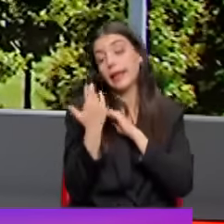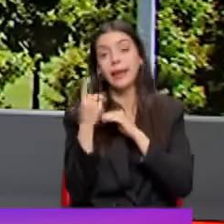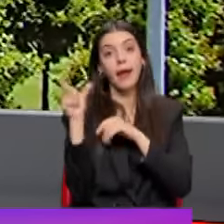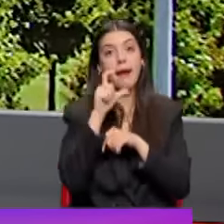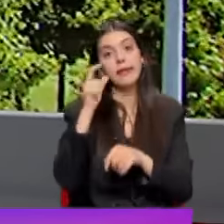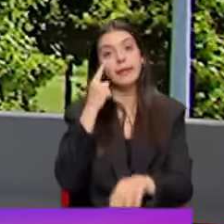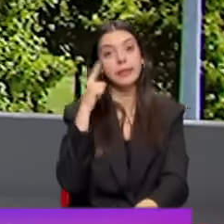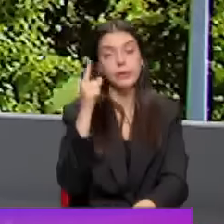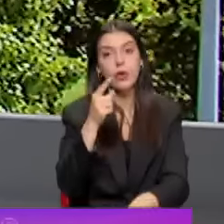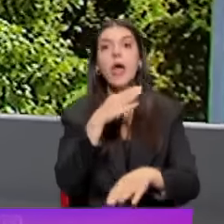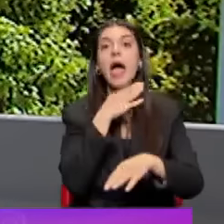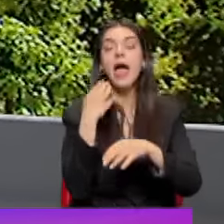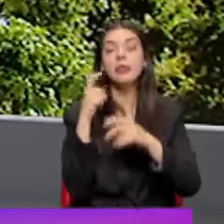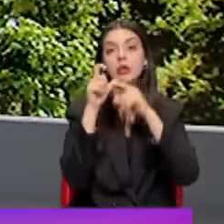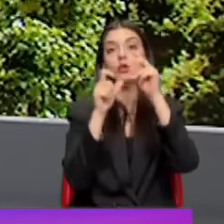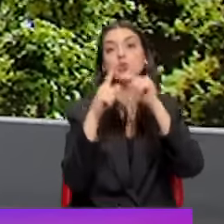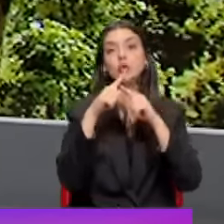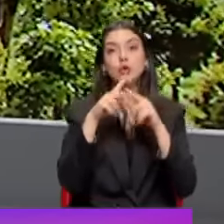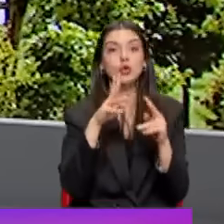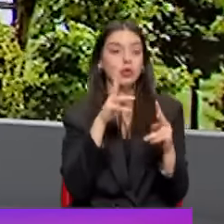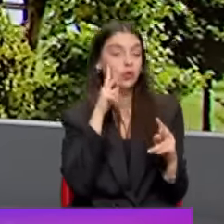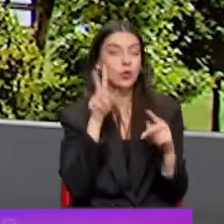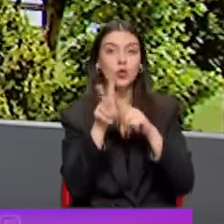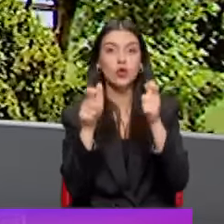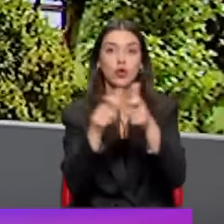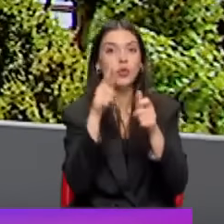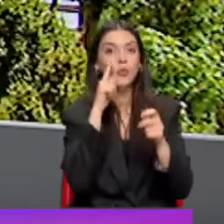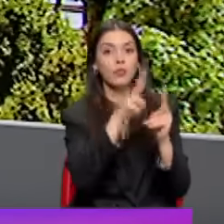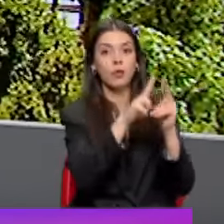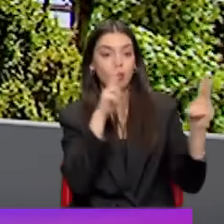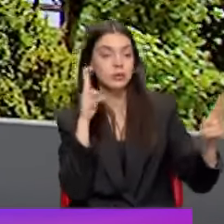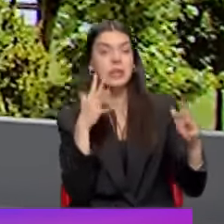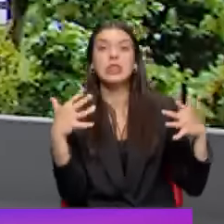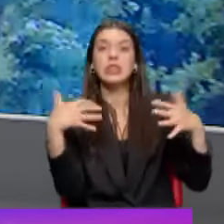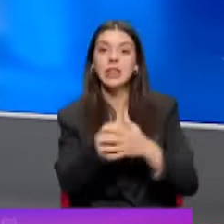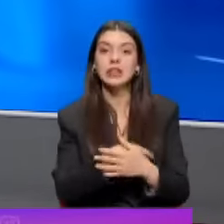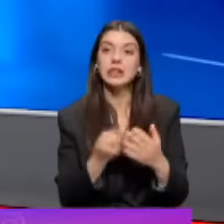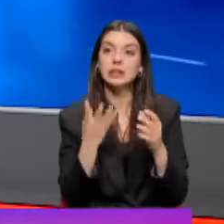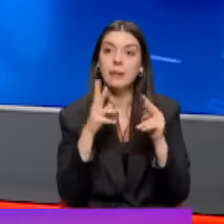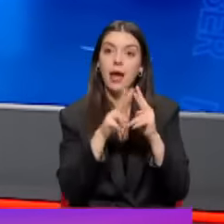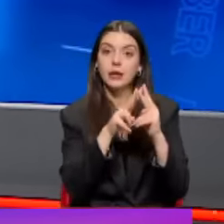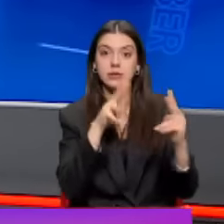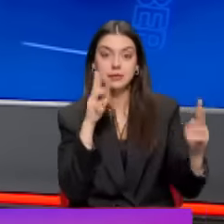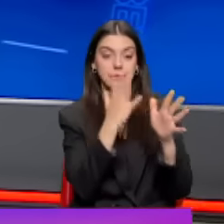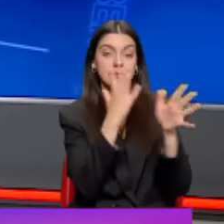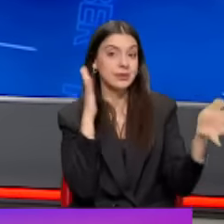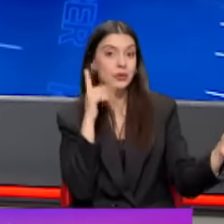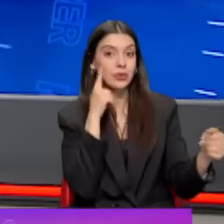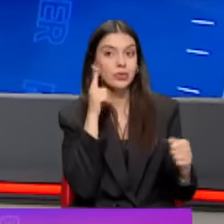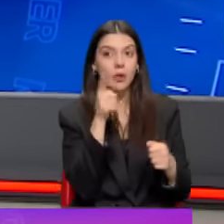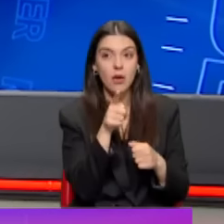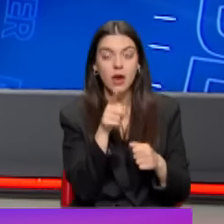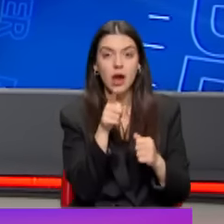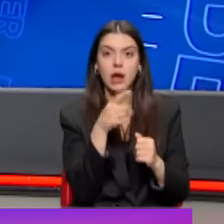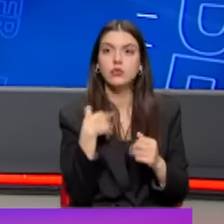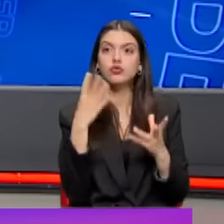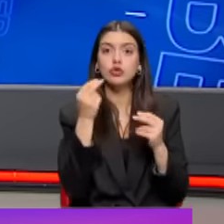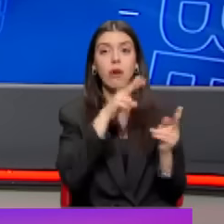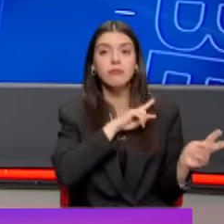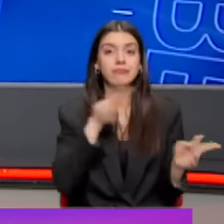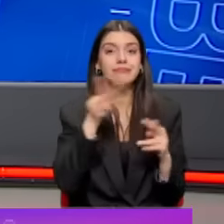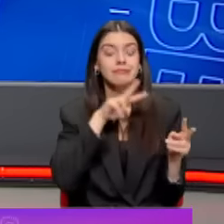aylarda et Süt Kurumu önünde uzayan kuyrukları Geceden Sabaha uzamaya başlayan kuyrukları ekrana pek çok